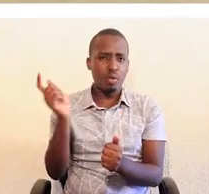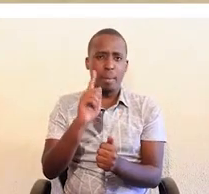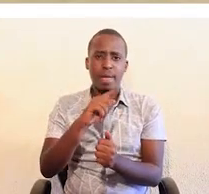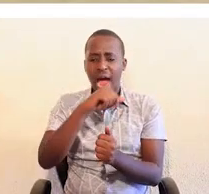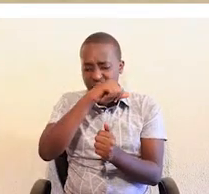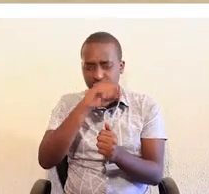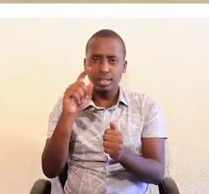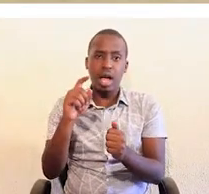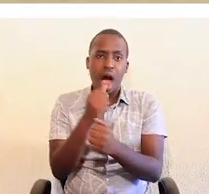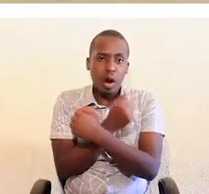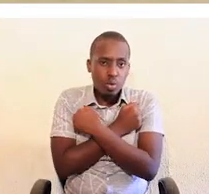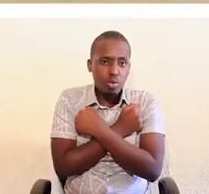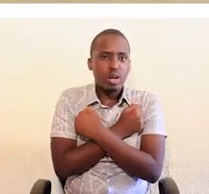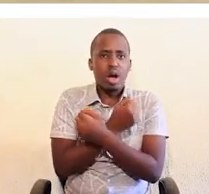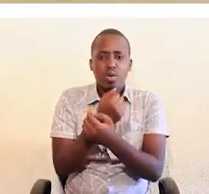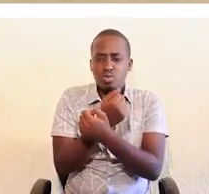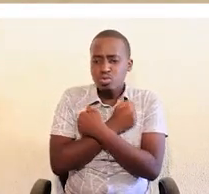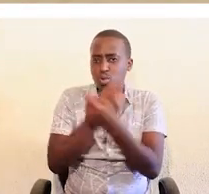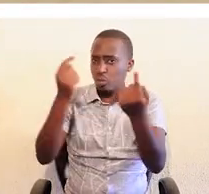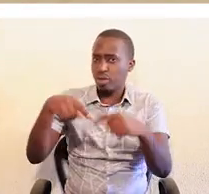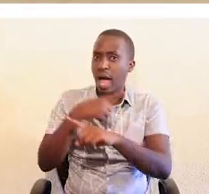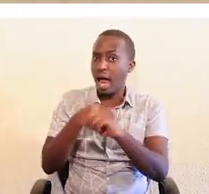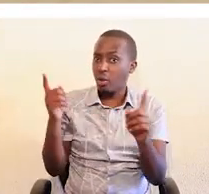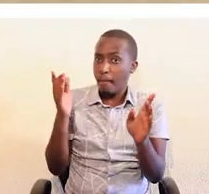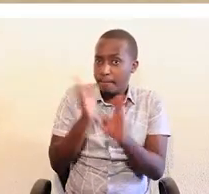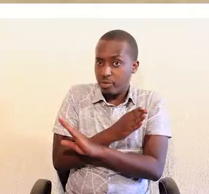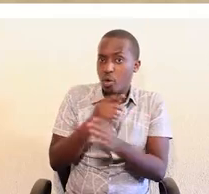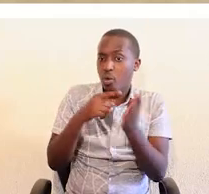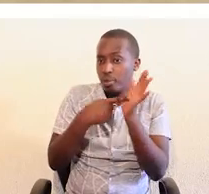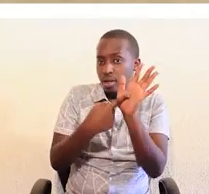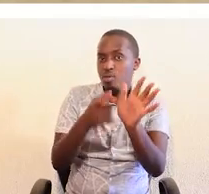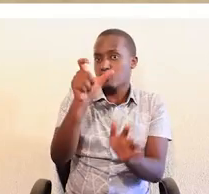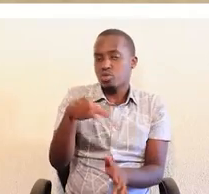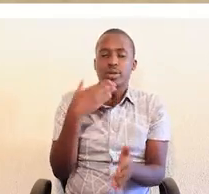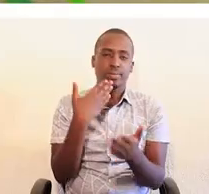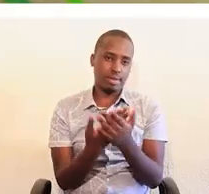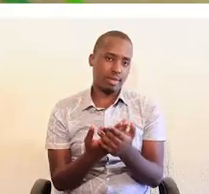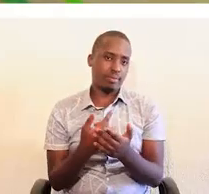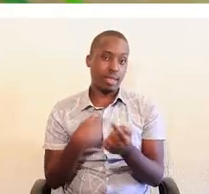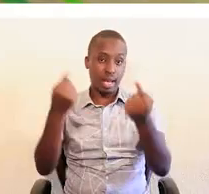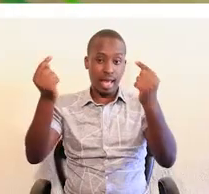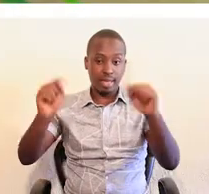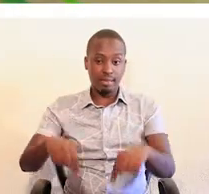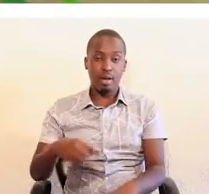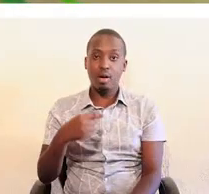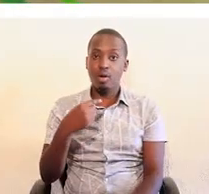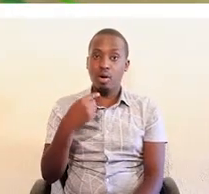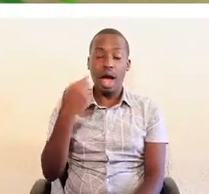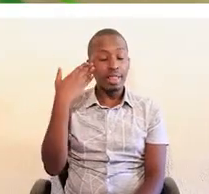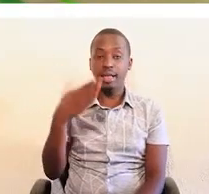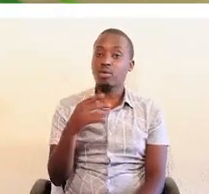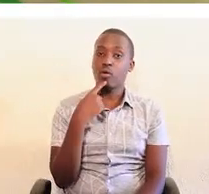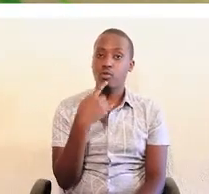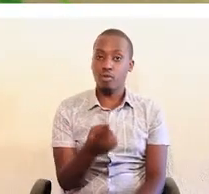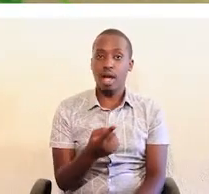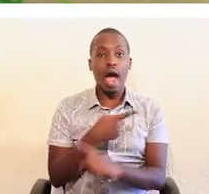bakunda kumva urukundo rwinshi rwabazaho ariko no kuba afite uwo abyerekana ibyiza yageze hano rwose no kuvuga nk'ubu wa